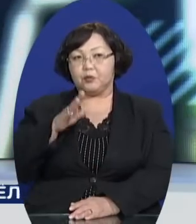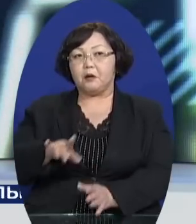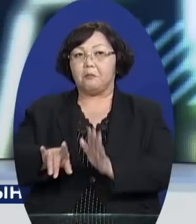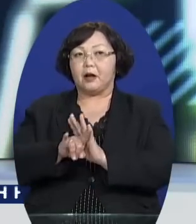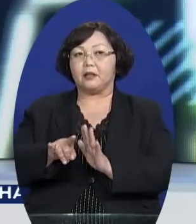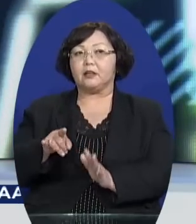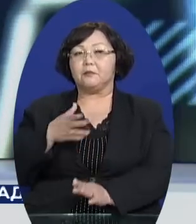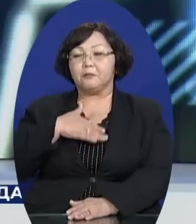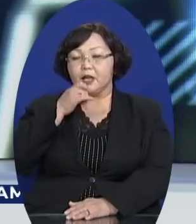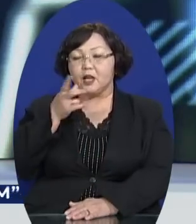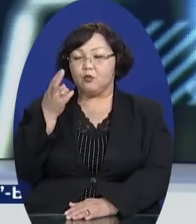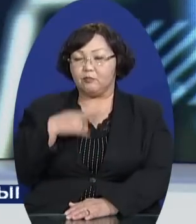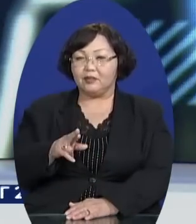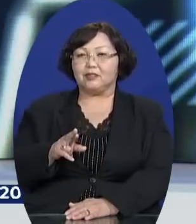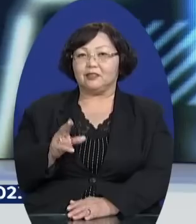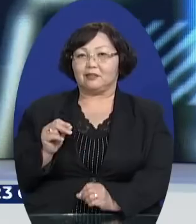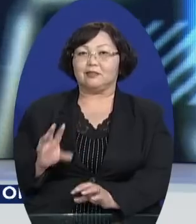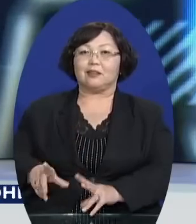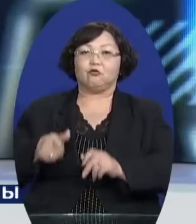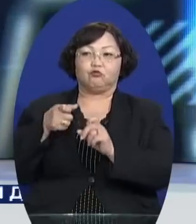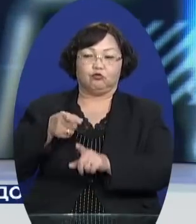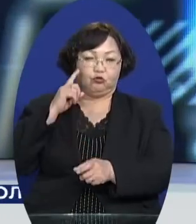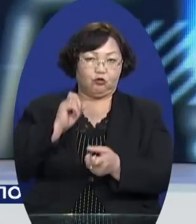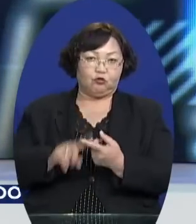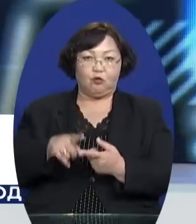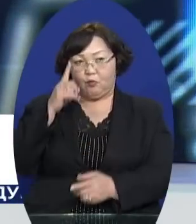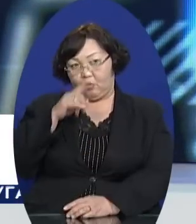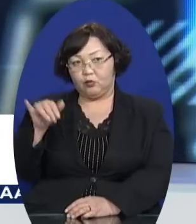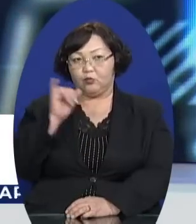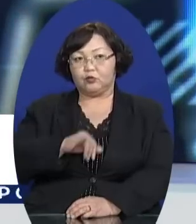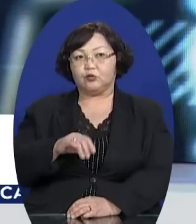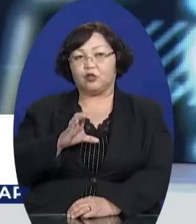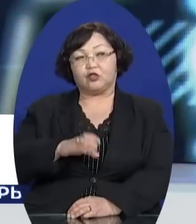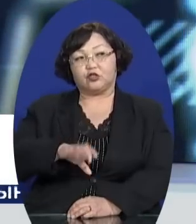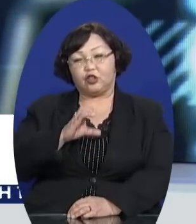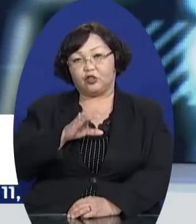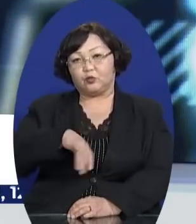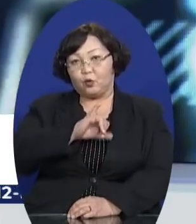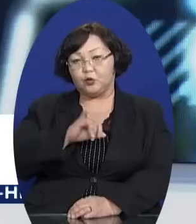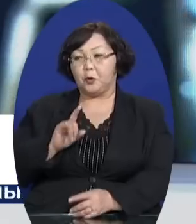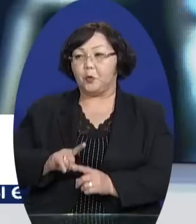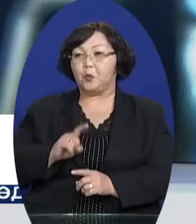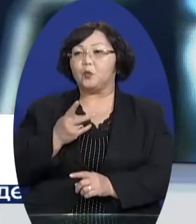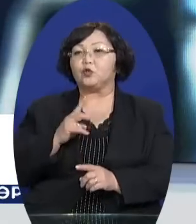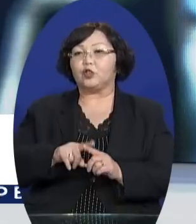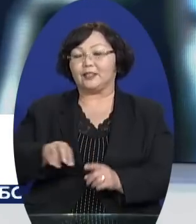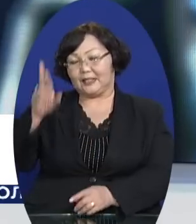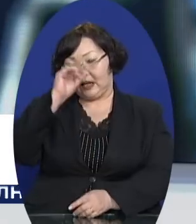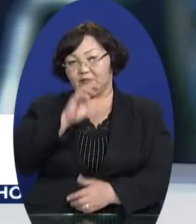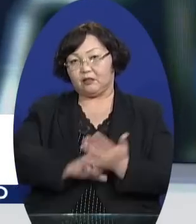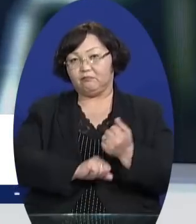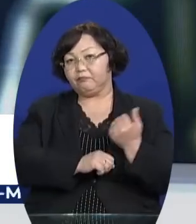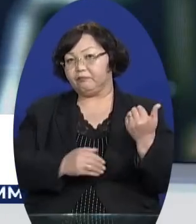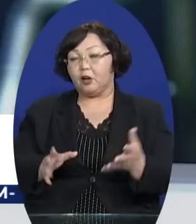хүрээнд барьжээ. Энэ төслийг бүгд найрамдах Солонгос улсын хөдөөгийн хөгжлийн корпорац хүнс үд ажихуй яам санхүүжүүлсэн байна. Ингэснээр оюутнууд